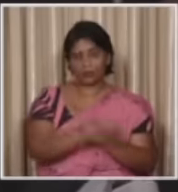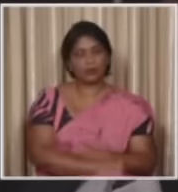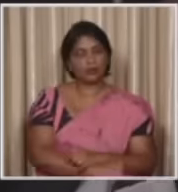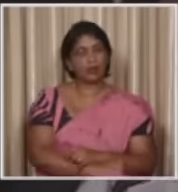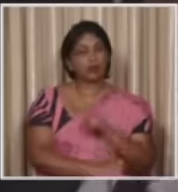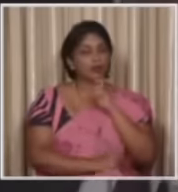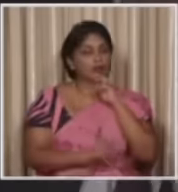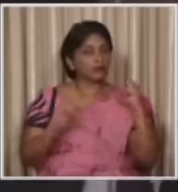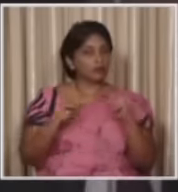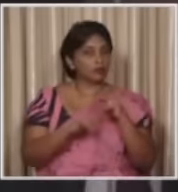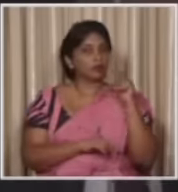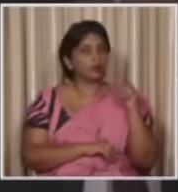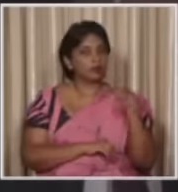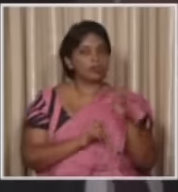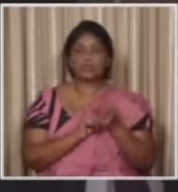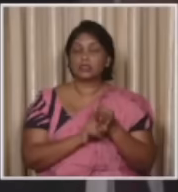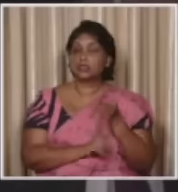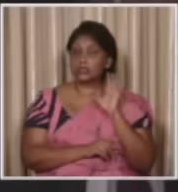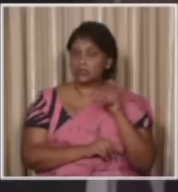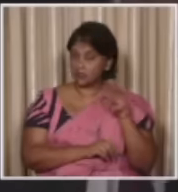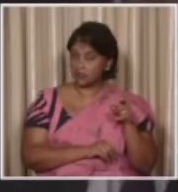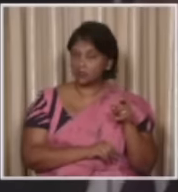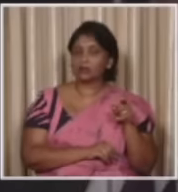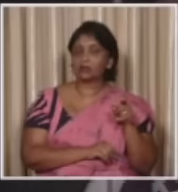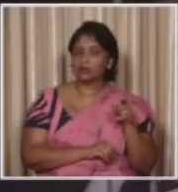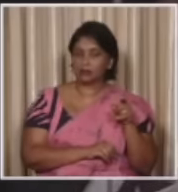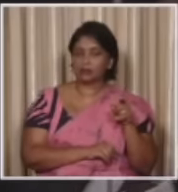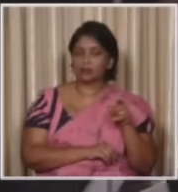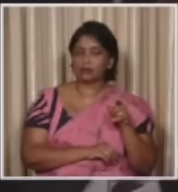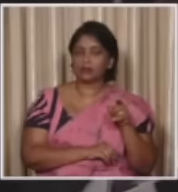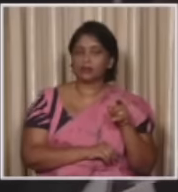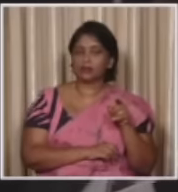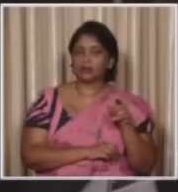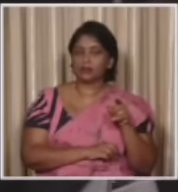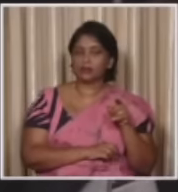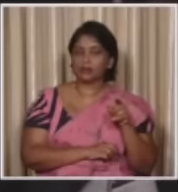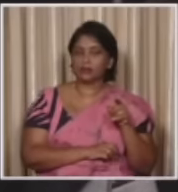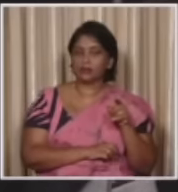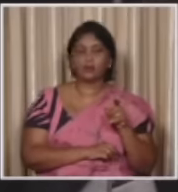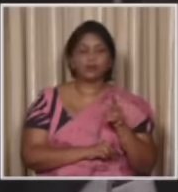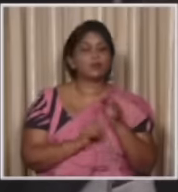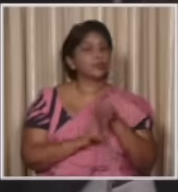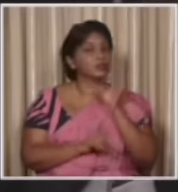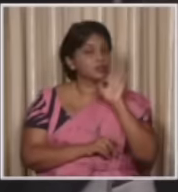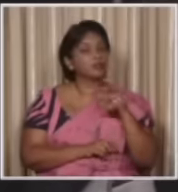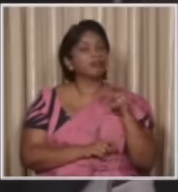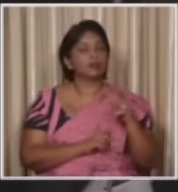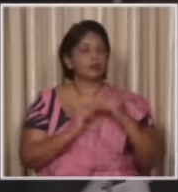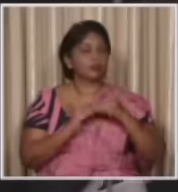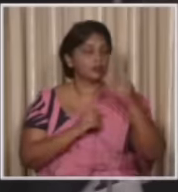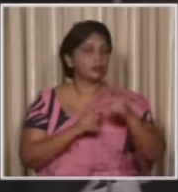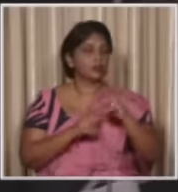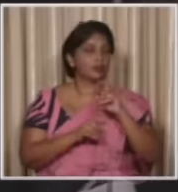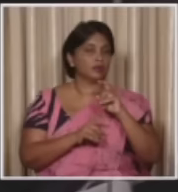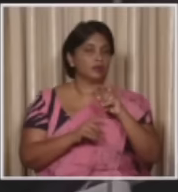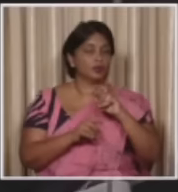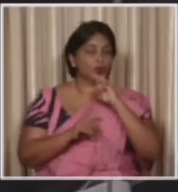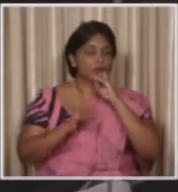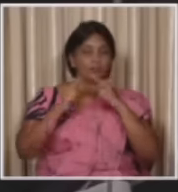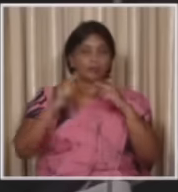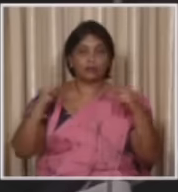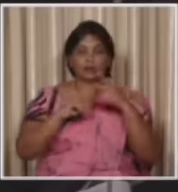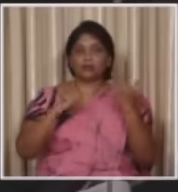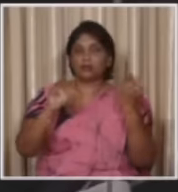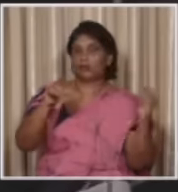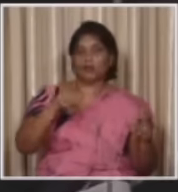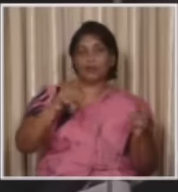එතකොට අභියාචනාධිකරණයේ සභාපතිතුමා තමයි මේ සභාපතිතුමා තමයි ඊළඟට සුප්‍රීම ශ්‍රේෂ්ඨාධිකරණයේ